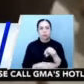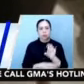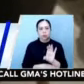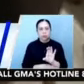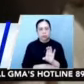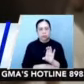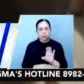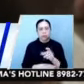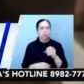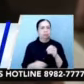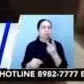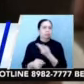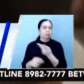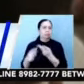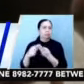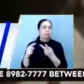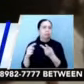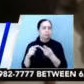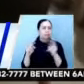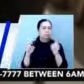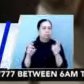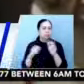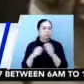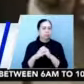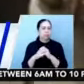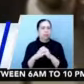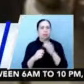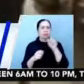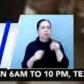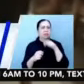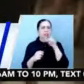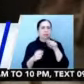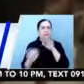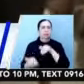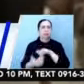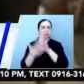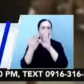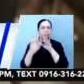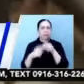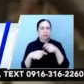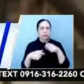sa mag-asawang nasa likod umano ng non-appearance annulment scheme.